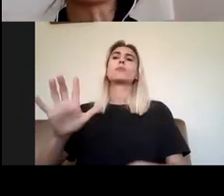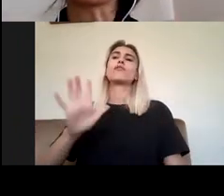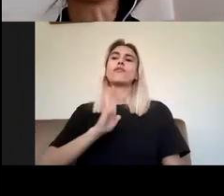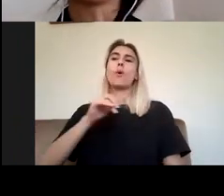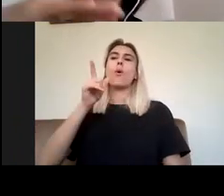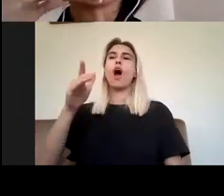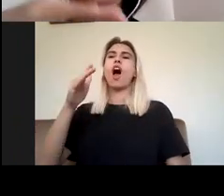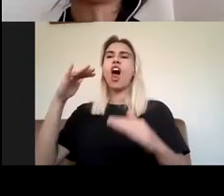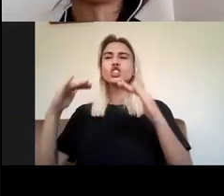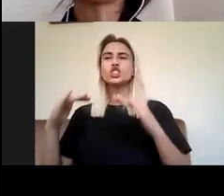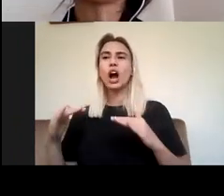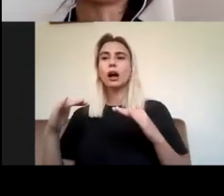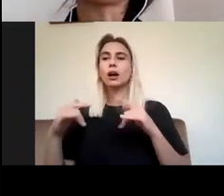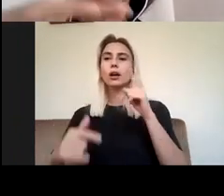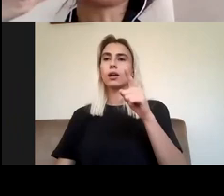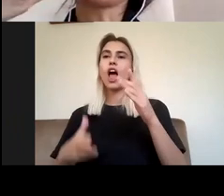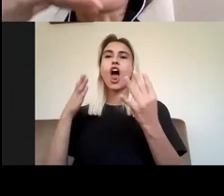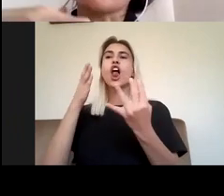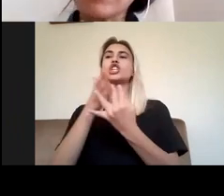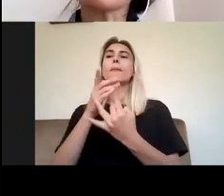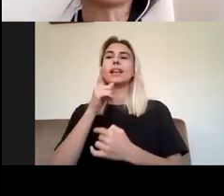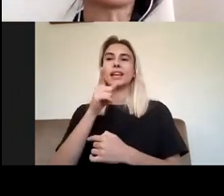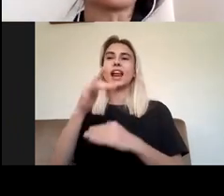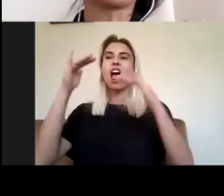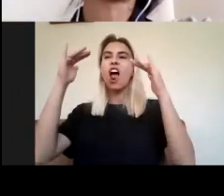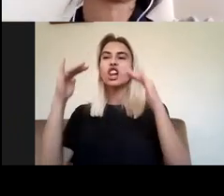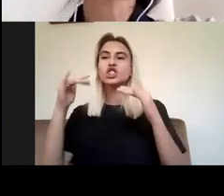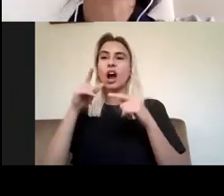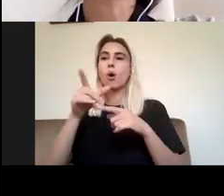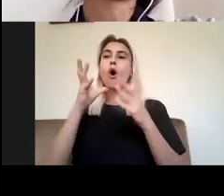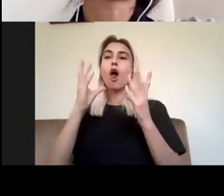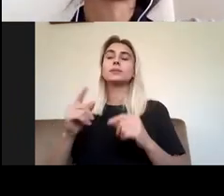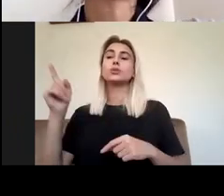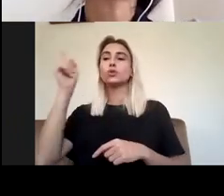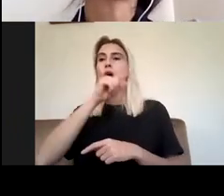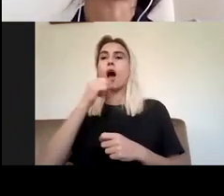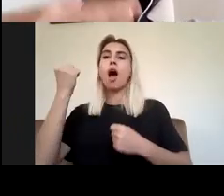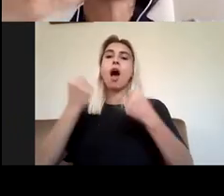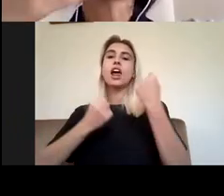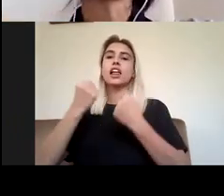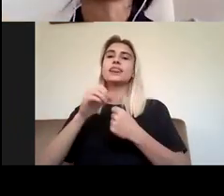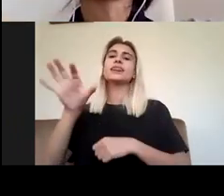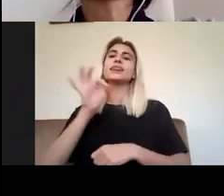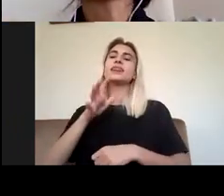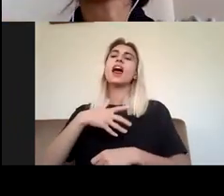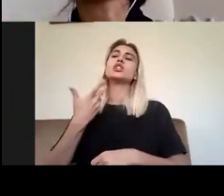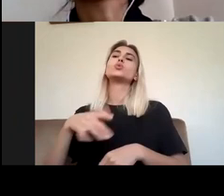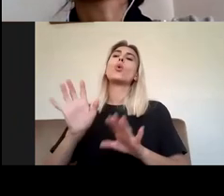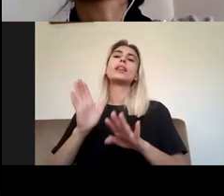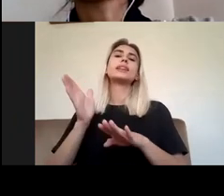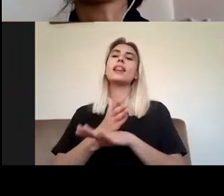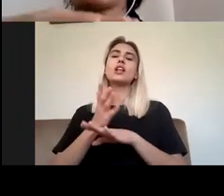alçak taban, erişilebilirlik standartlarındaki alçak taban olmasından dolayı araçlar tercih edilmiyor. Neden? Çok